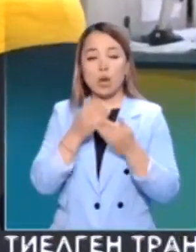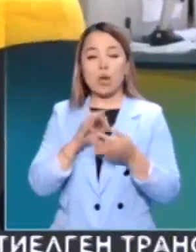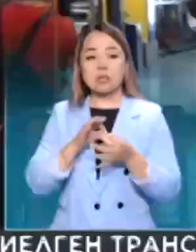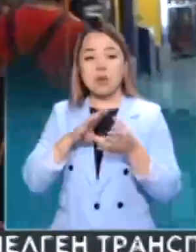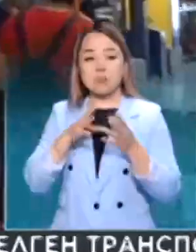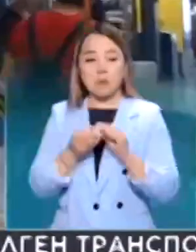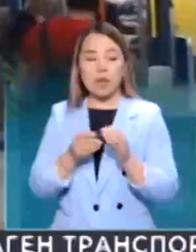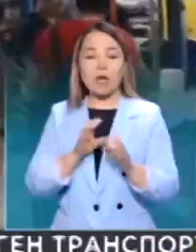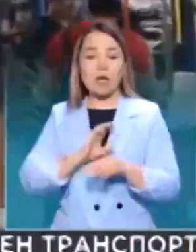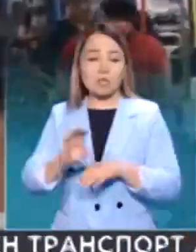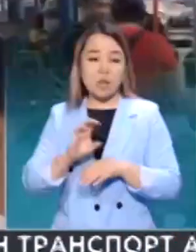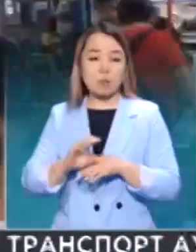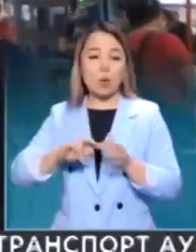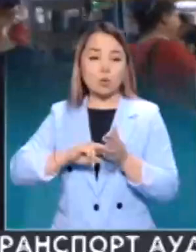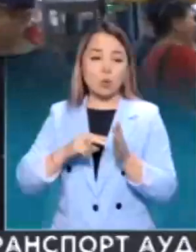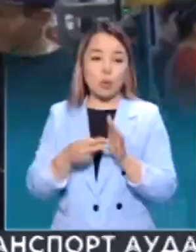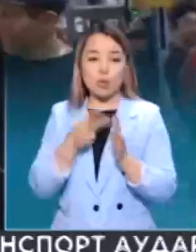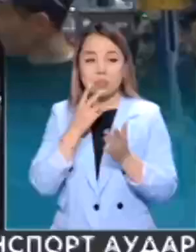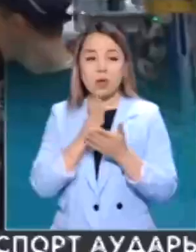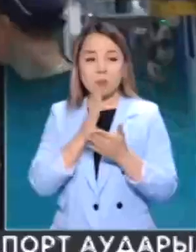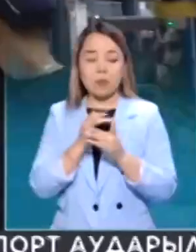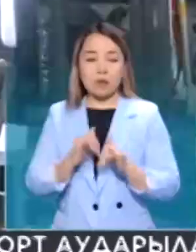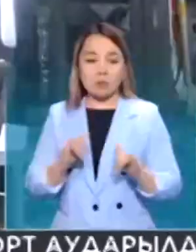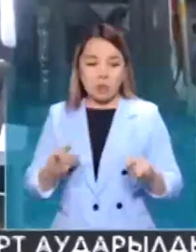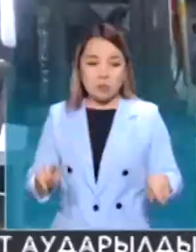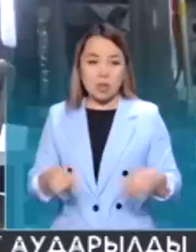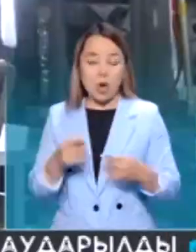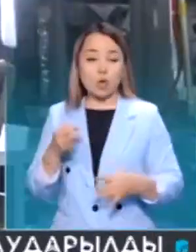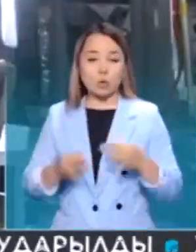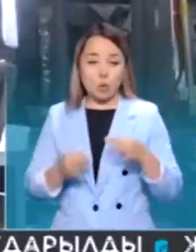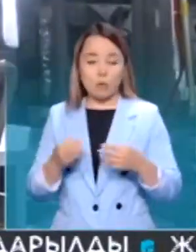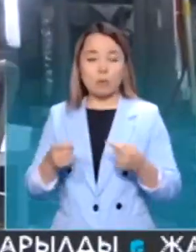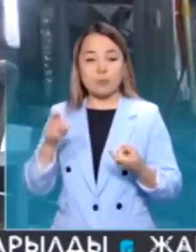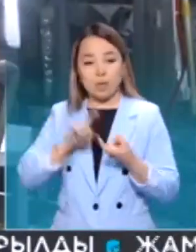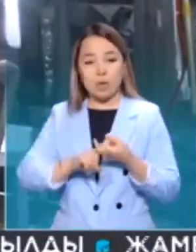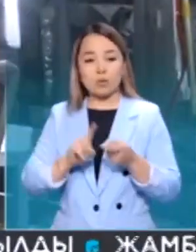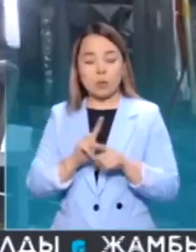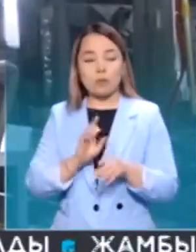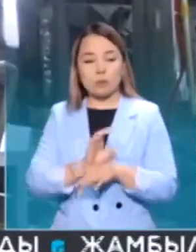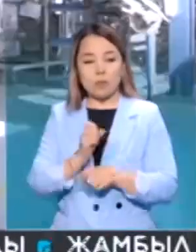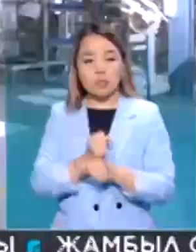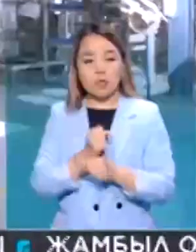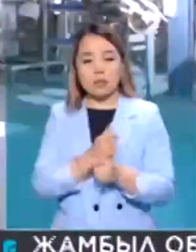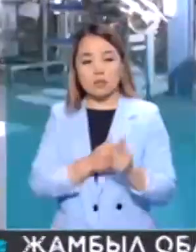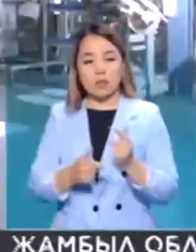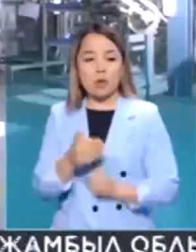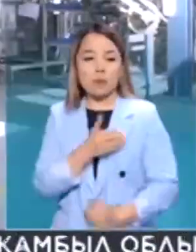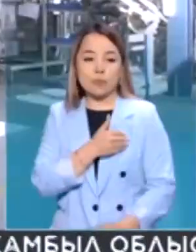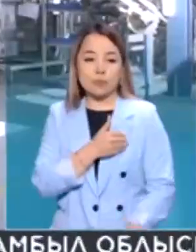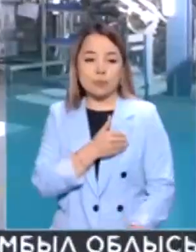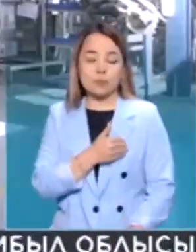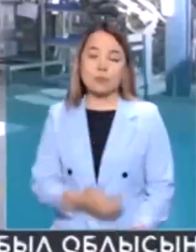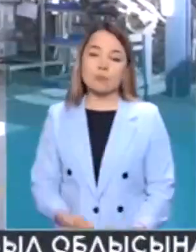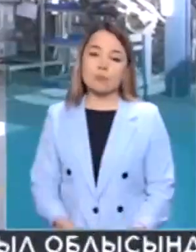экспортты ынталандыру көзделген. Нормалар пысықталған соң қоғамдық талқылауға шығарылады. Серік Селеубайұлы, Олжас Берікбаев, Қазақстан ұлттық арнасы, Астана.